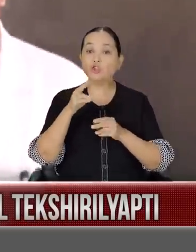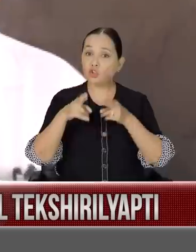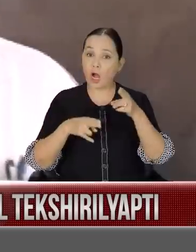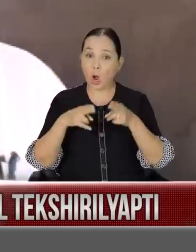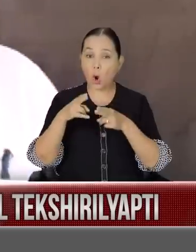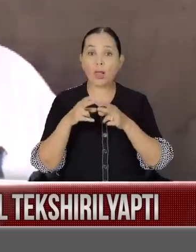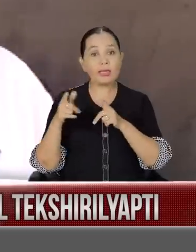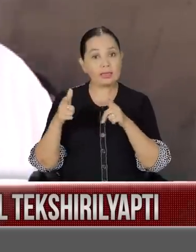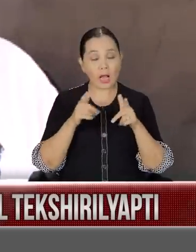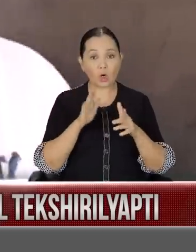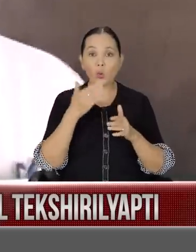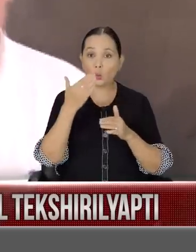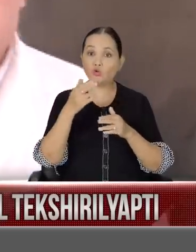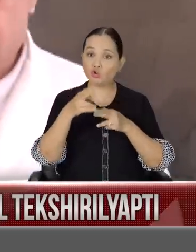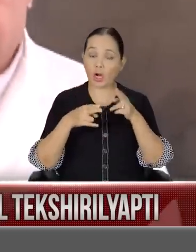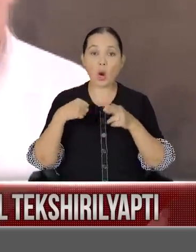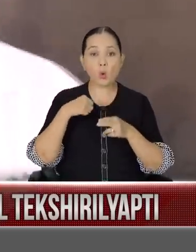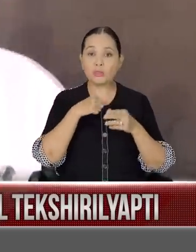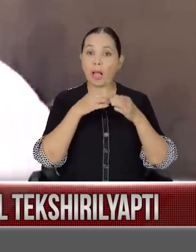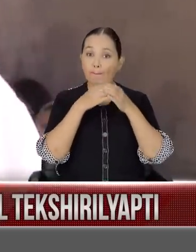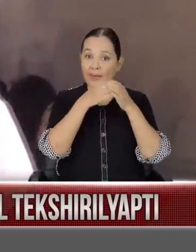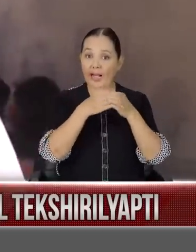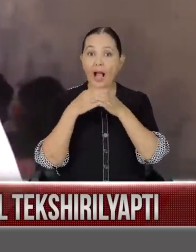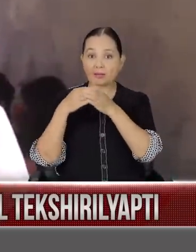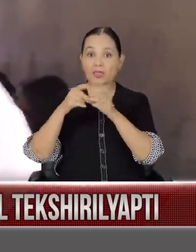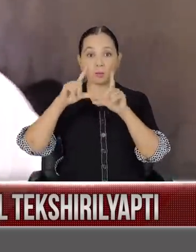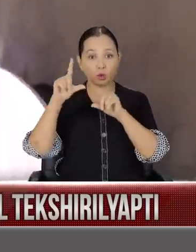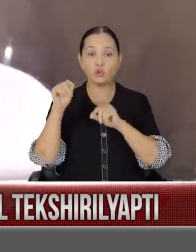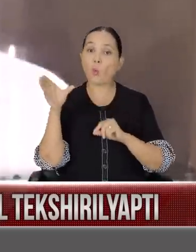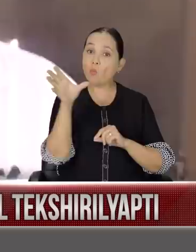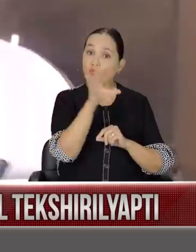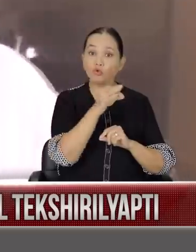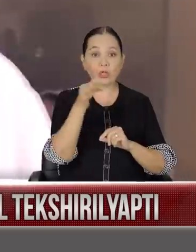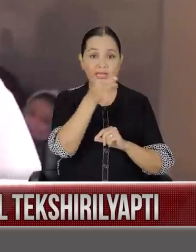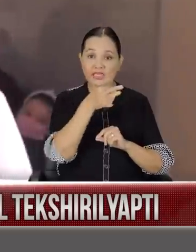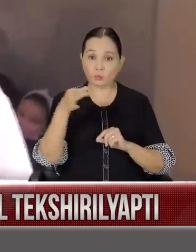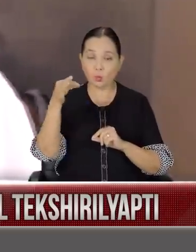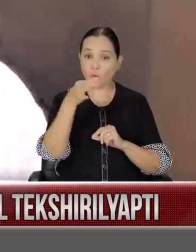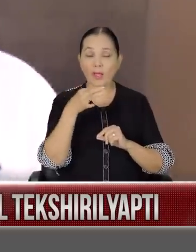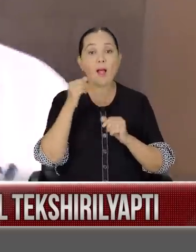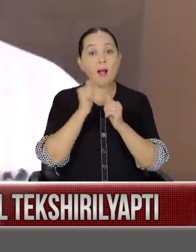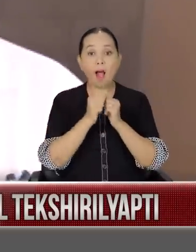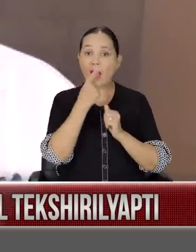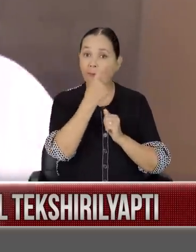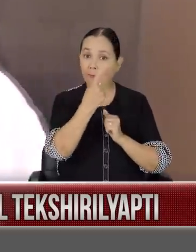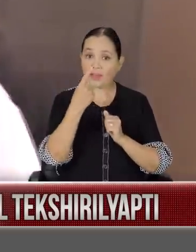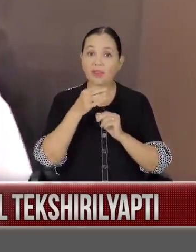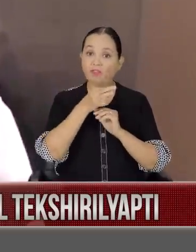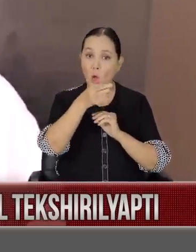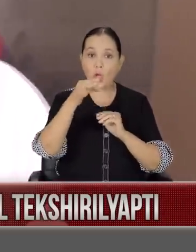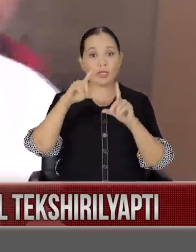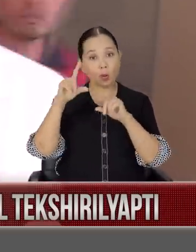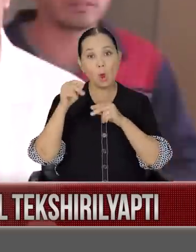jarrohlar tayinlangan, u jarrohlar o'zini brigadasidan chiqib, butun respublikaning regionlarini har bitta viloyatga